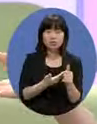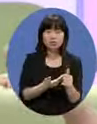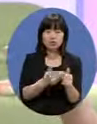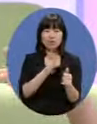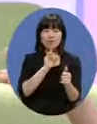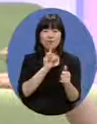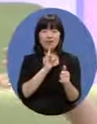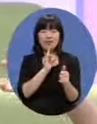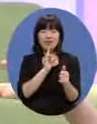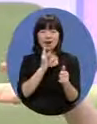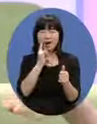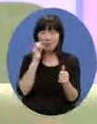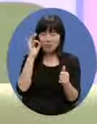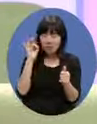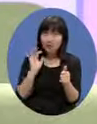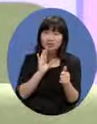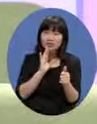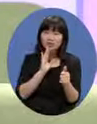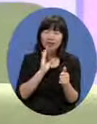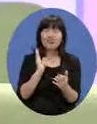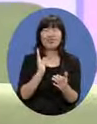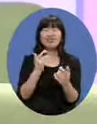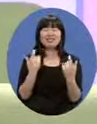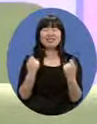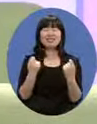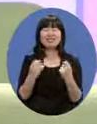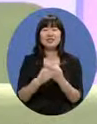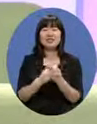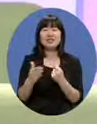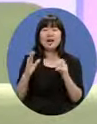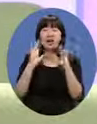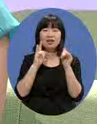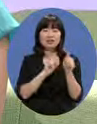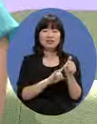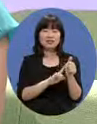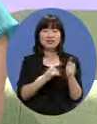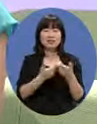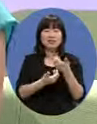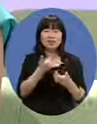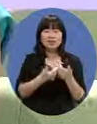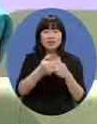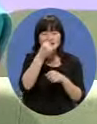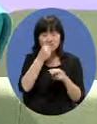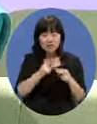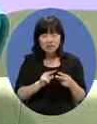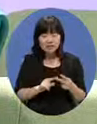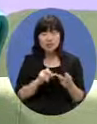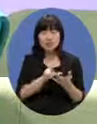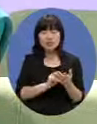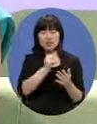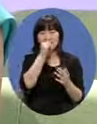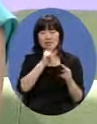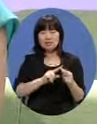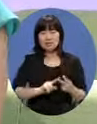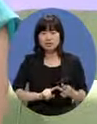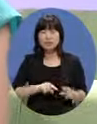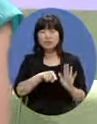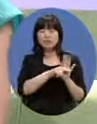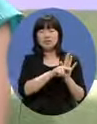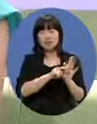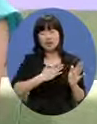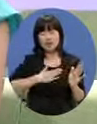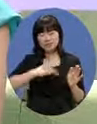화살들을 막 날리셨다라는 거예요. 그래서 아이도 어떤 갈등이 있거나 문제가 있거나 부정적인 감정이